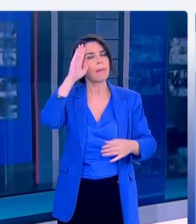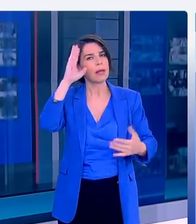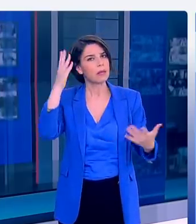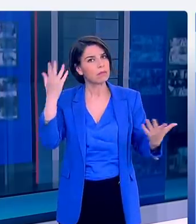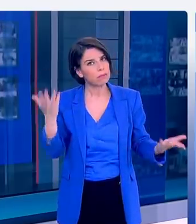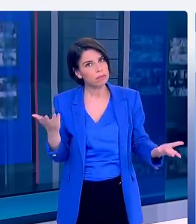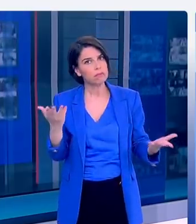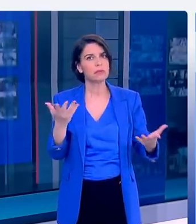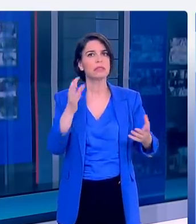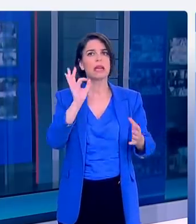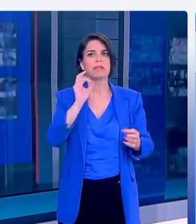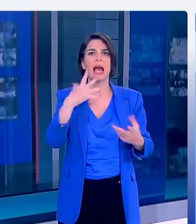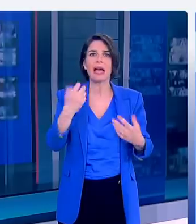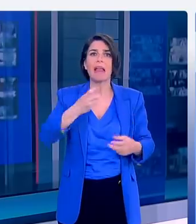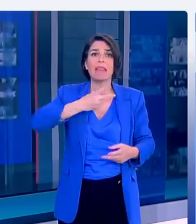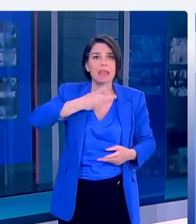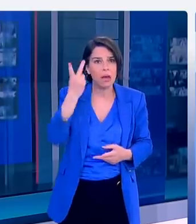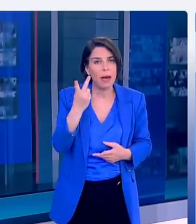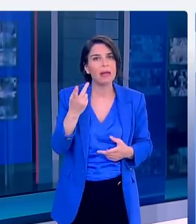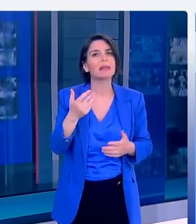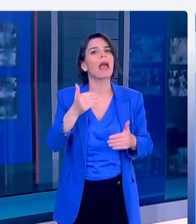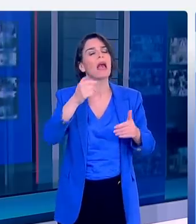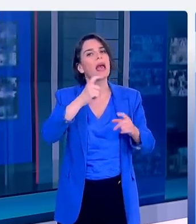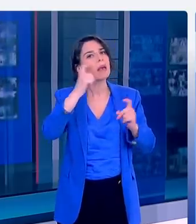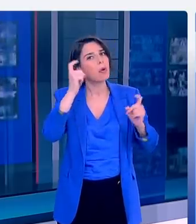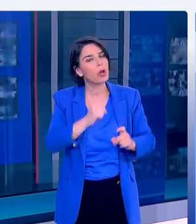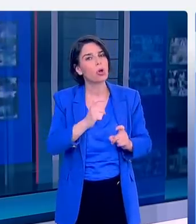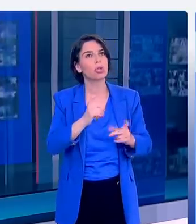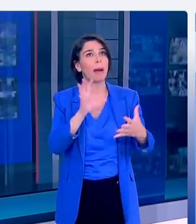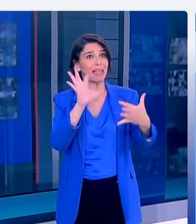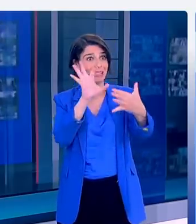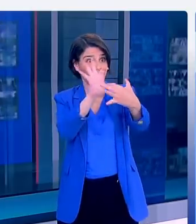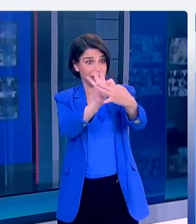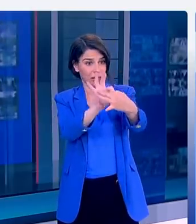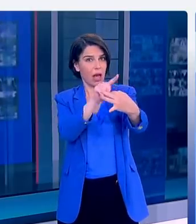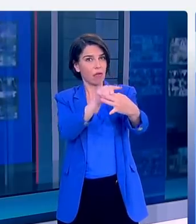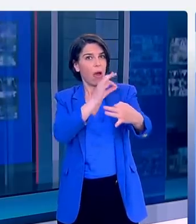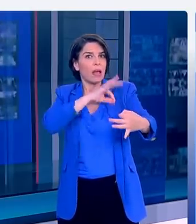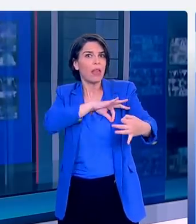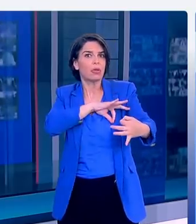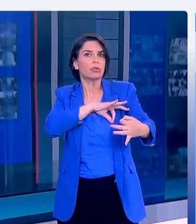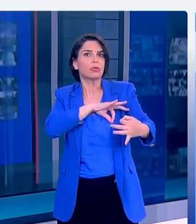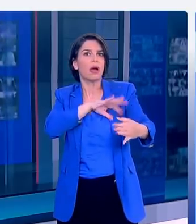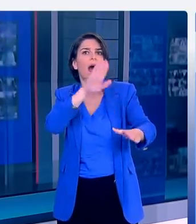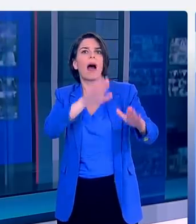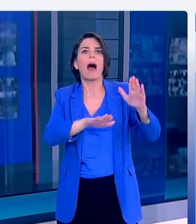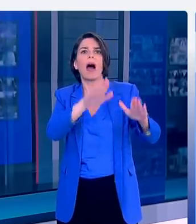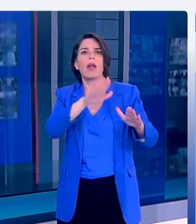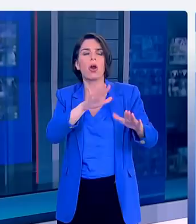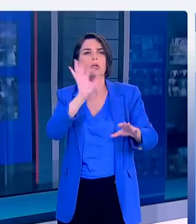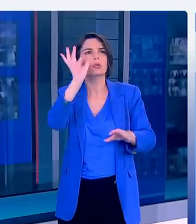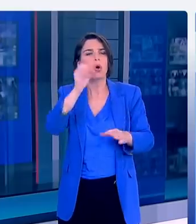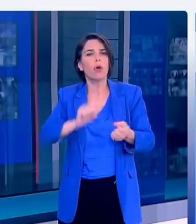προφανώς έχει κάθε δικαίωμα και υποχρέωση, θα έλεγα, να αξιοποιεί τις συμμαχίες της προς όφελος της